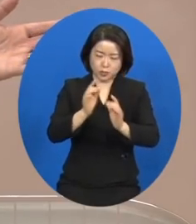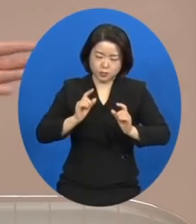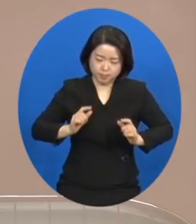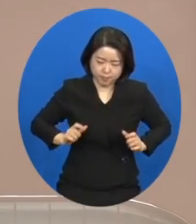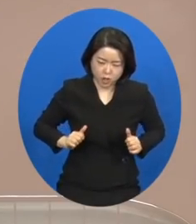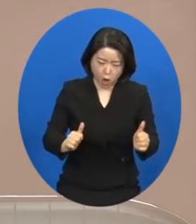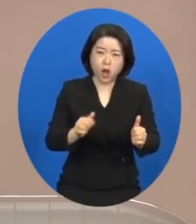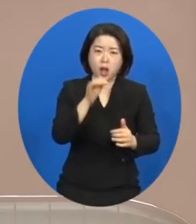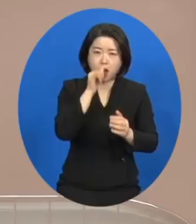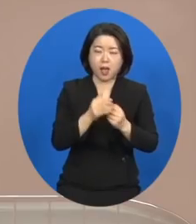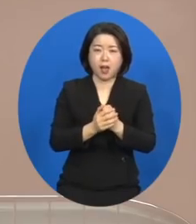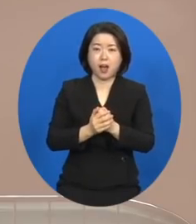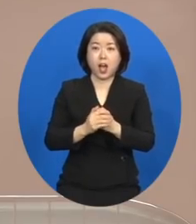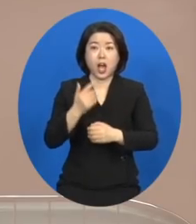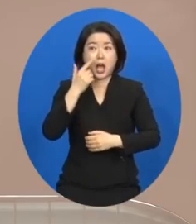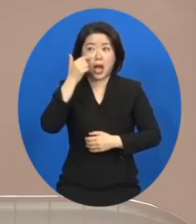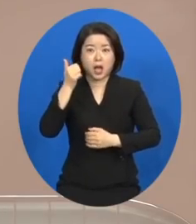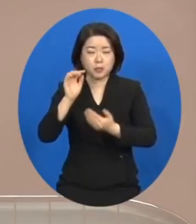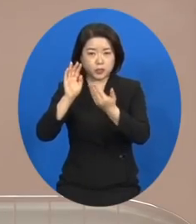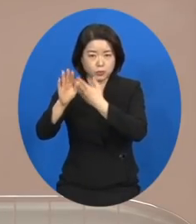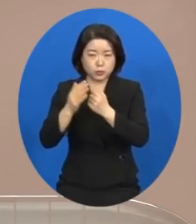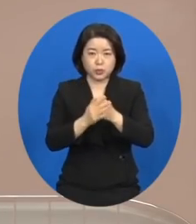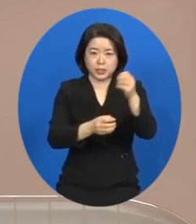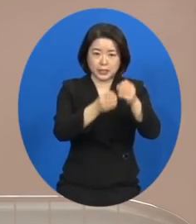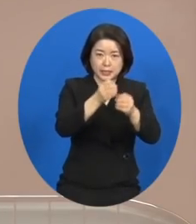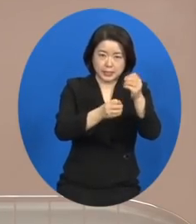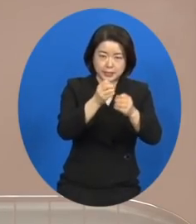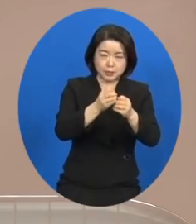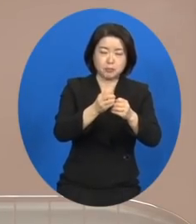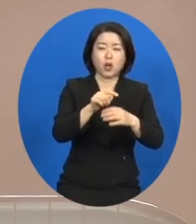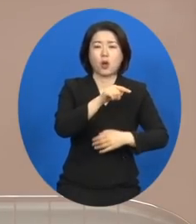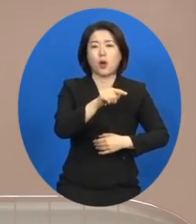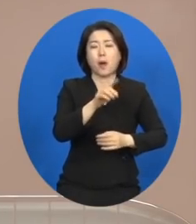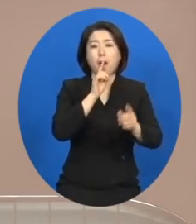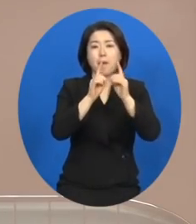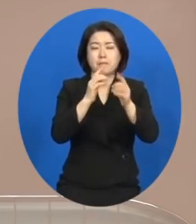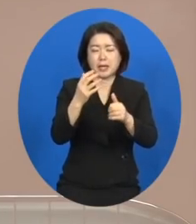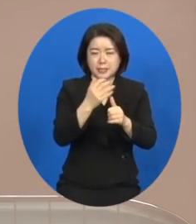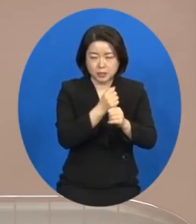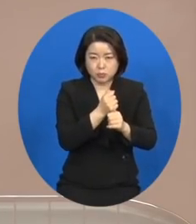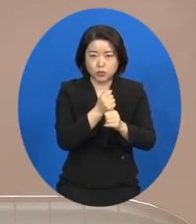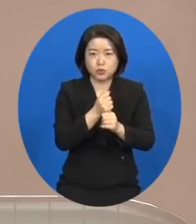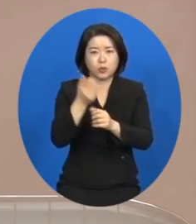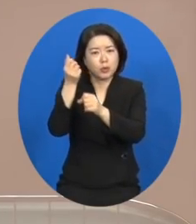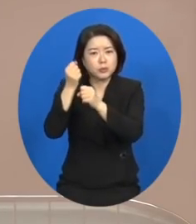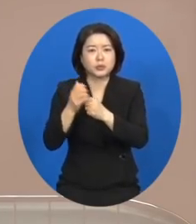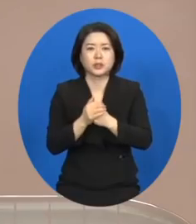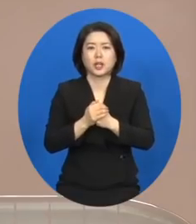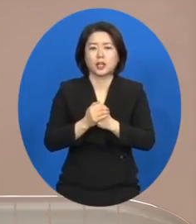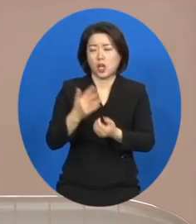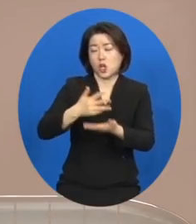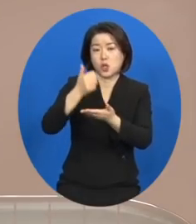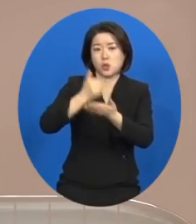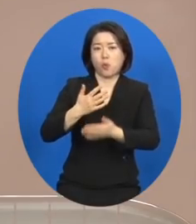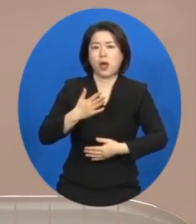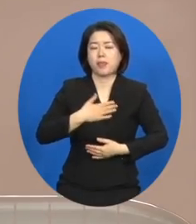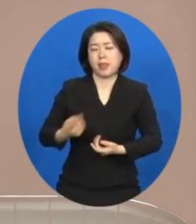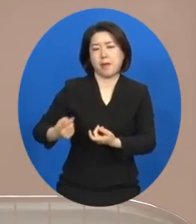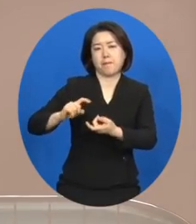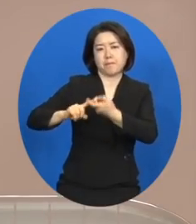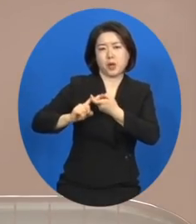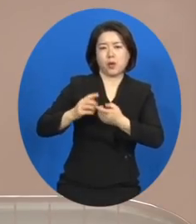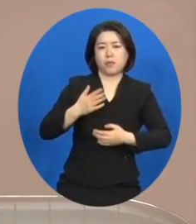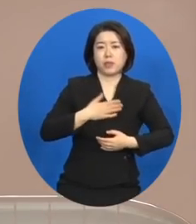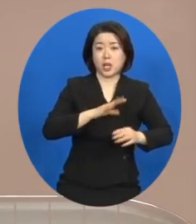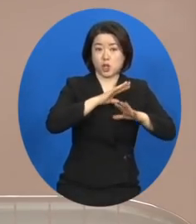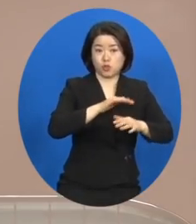이후로 시편 118편 6절 말씀을 붙잡고 그렇게 의지하는 거예요. 여호와는 내 편이시라 내가 두려워하지 아니하리니 사람이